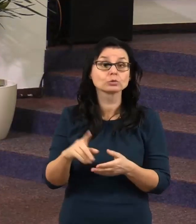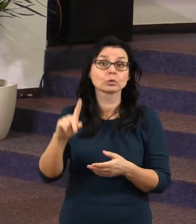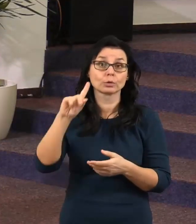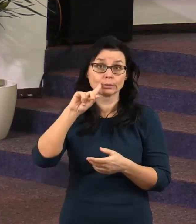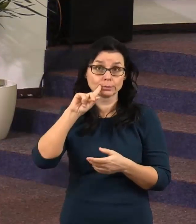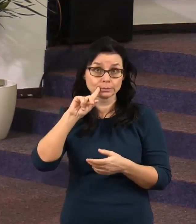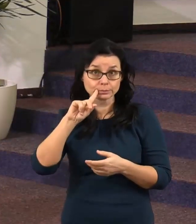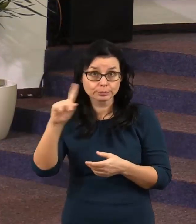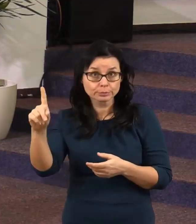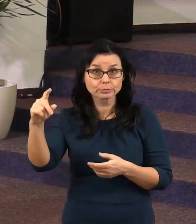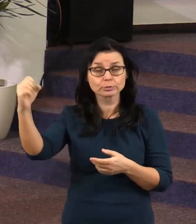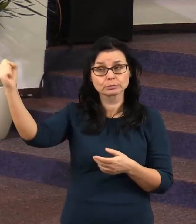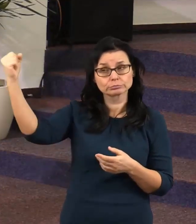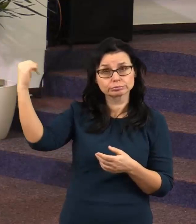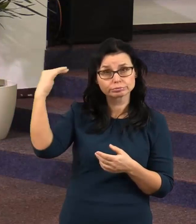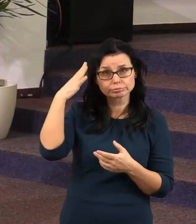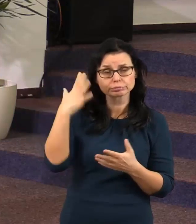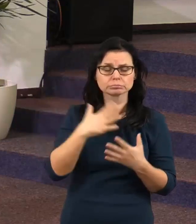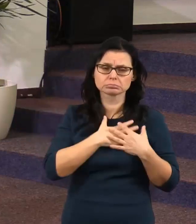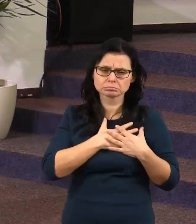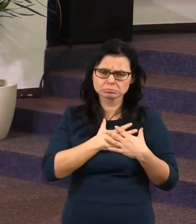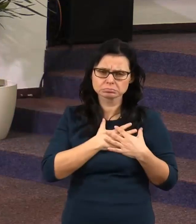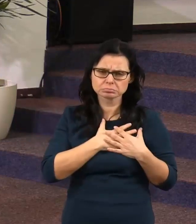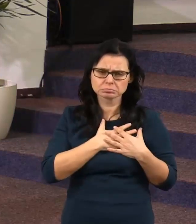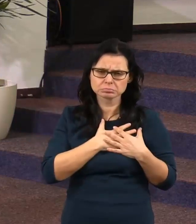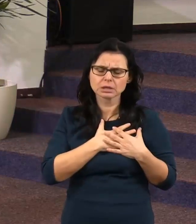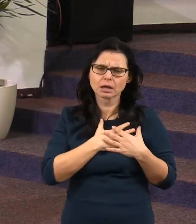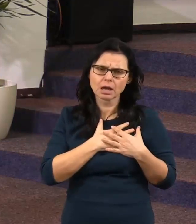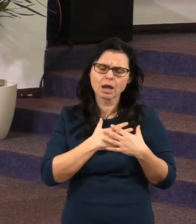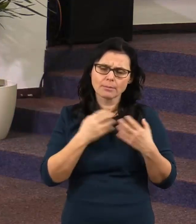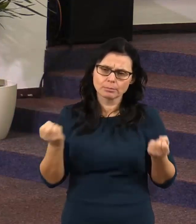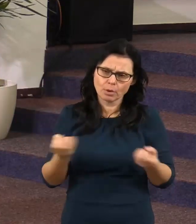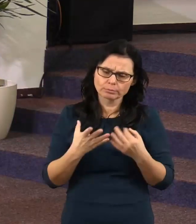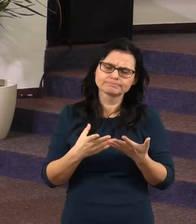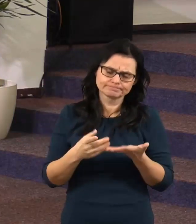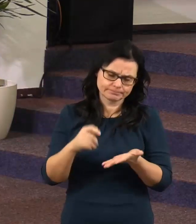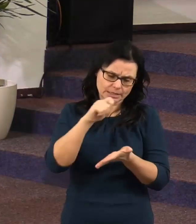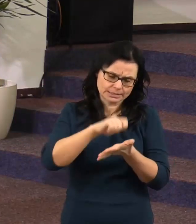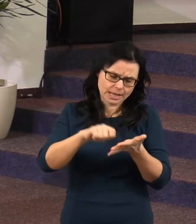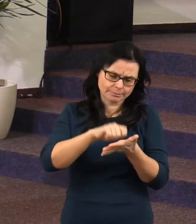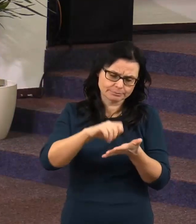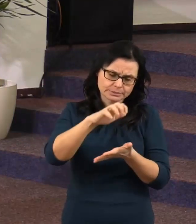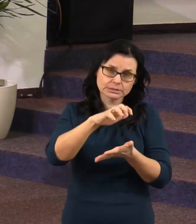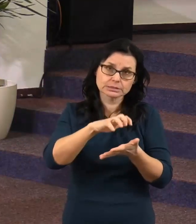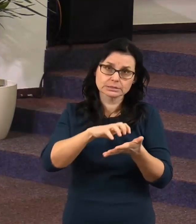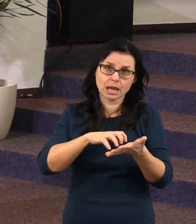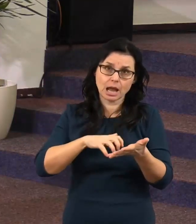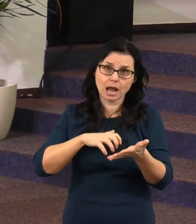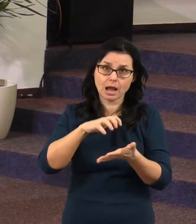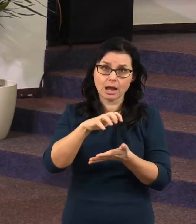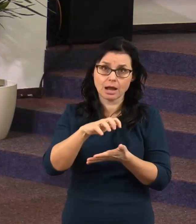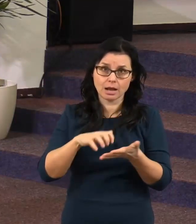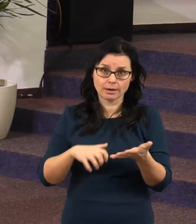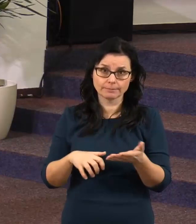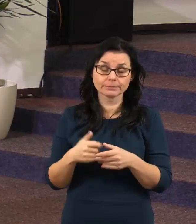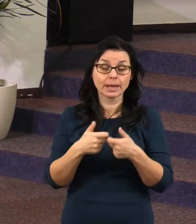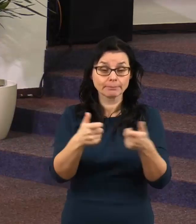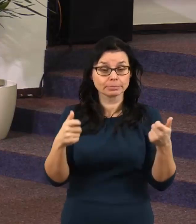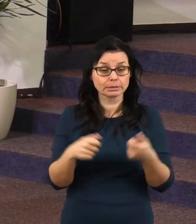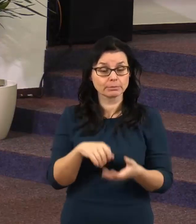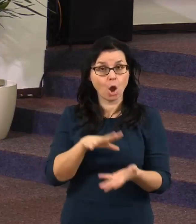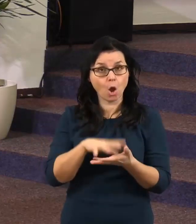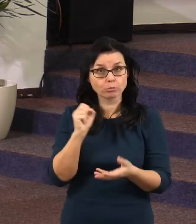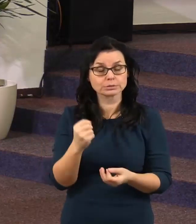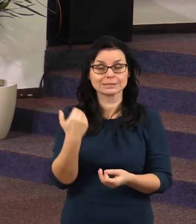Bůh položil na srdce a k čemu je vybídl, aby to zapsali. Bible obsahuje